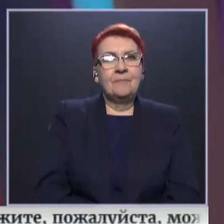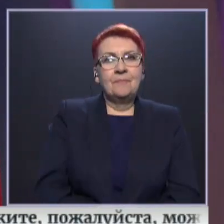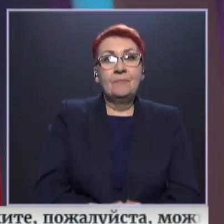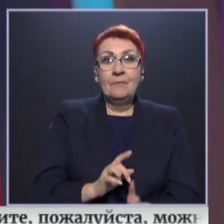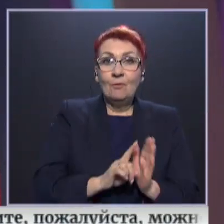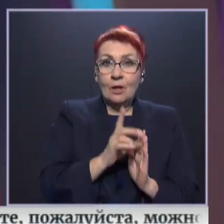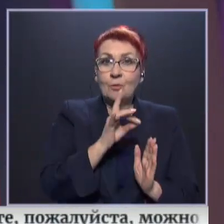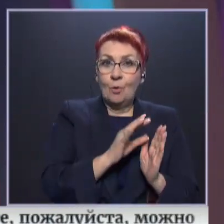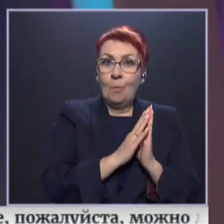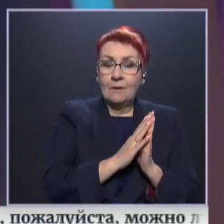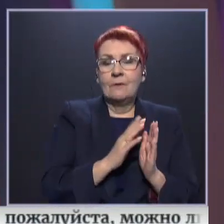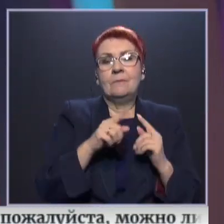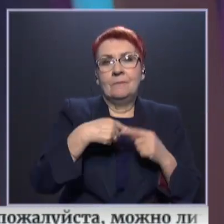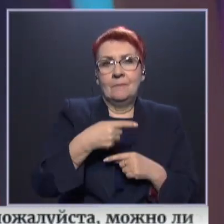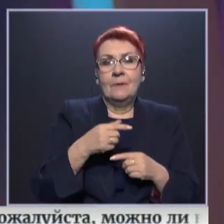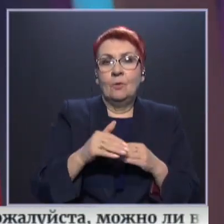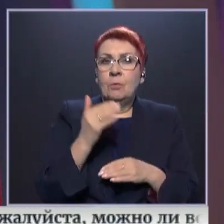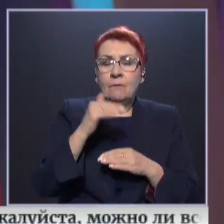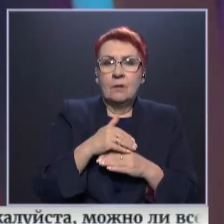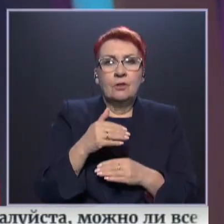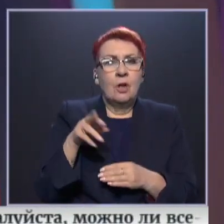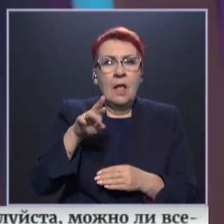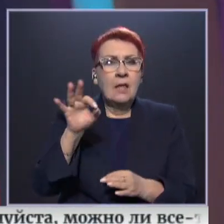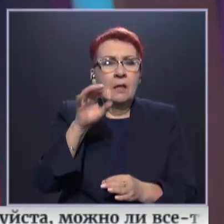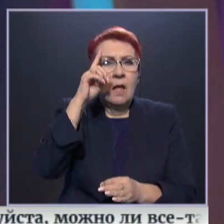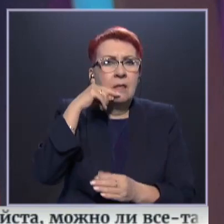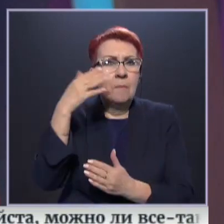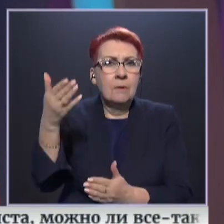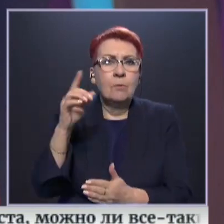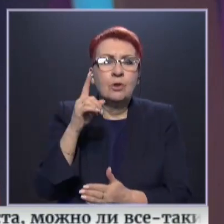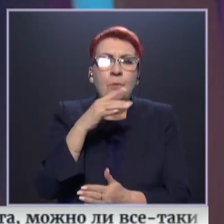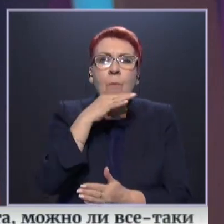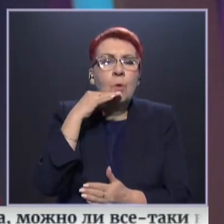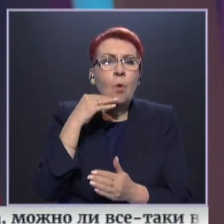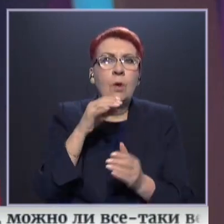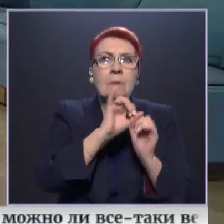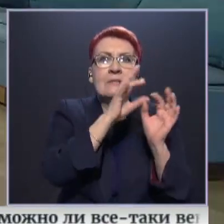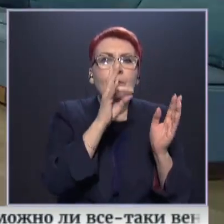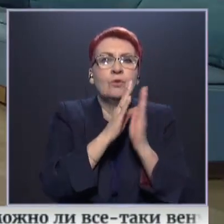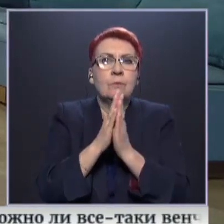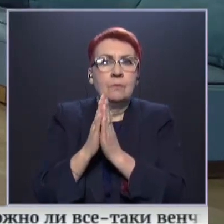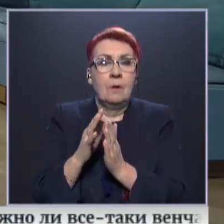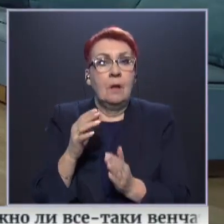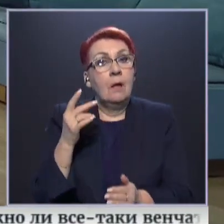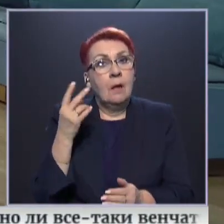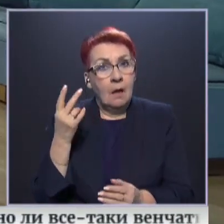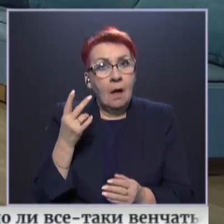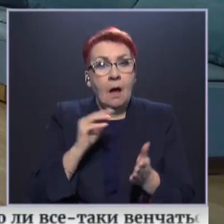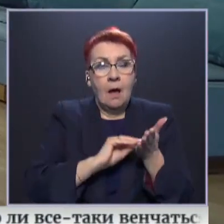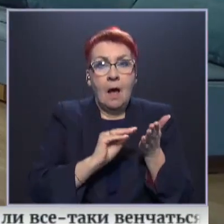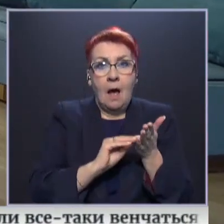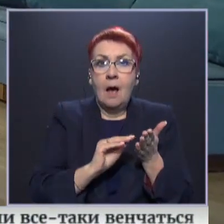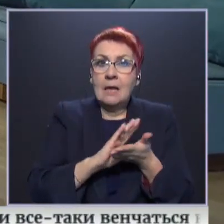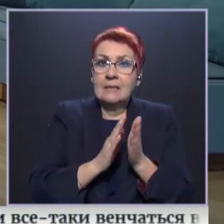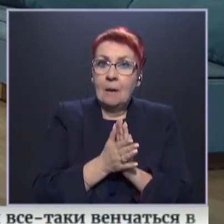молитву. Добрый вечер. Никогда не понимала, почему нужно молиться многим святым, ведь заповедь «Не создай себе идола», ведь Бог только